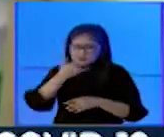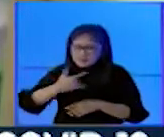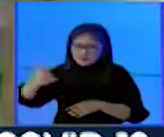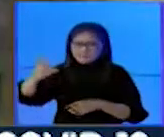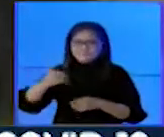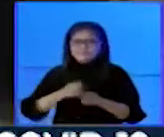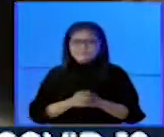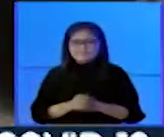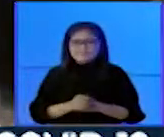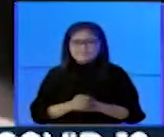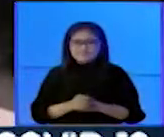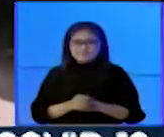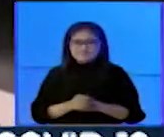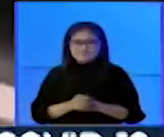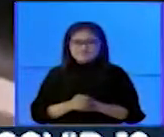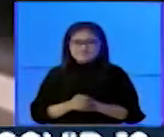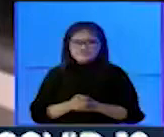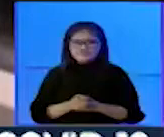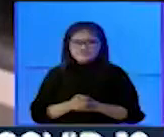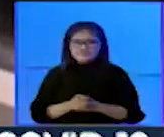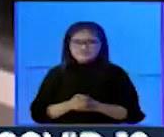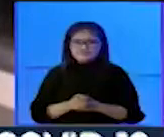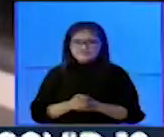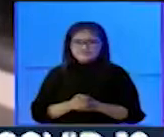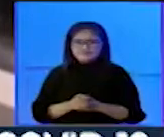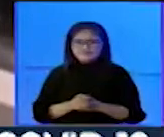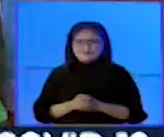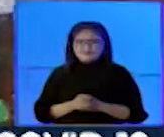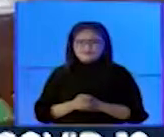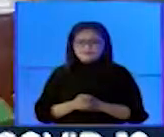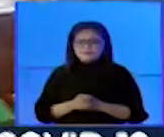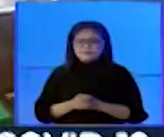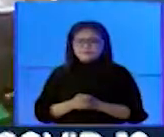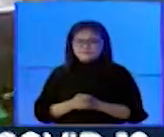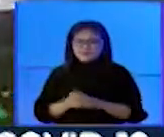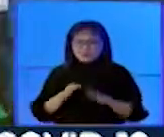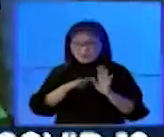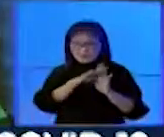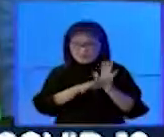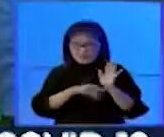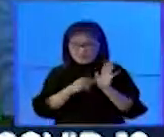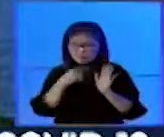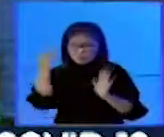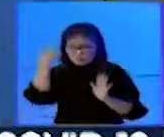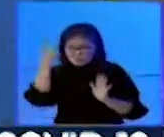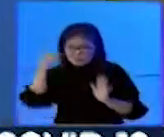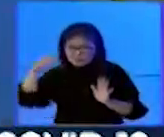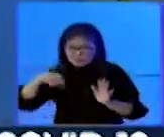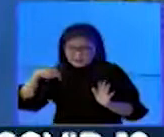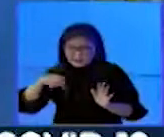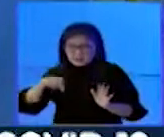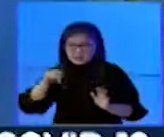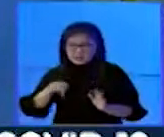sehat, karyawan harus sehat. Karena memang kebijakan kami ketika memang ada yang